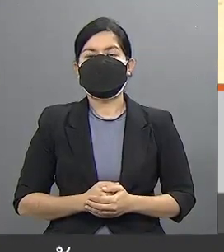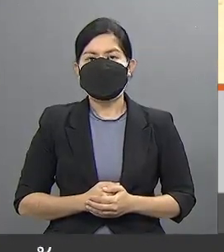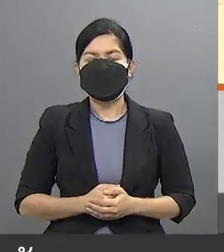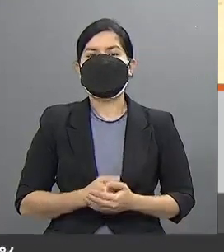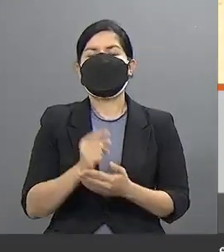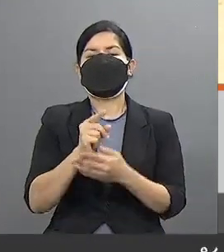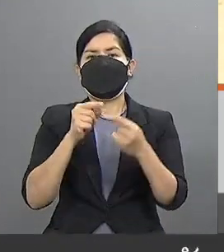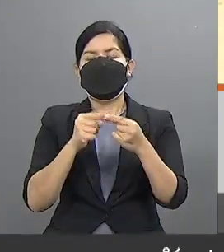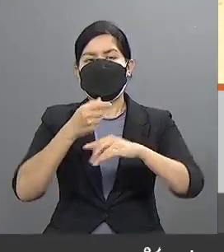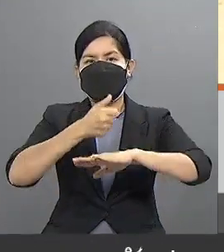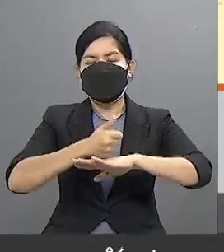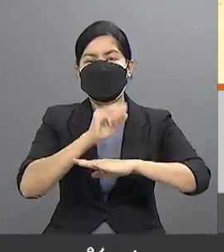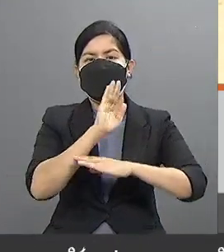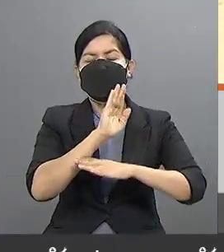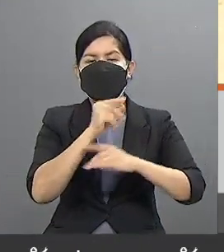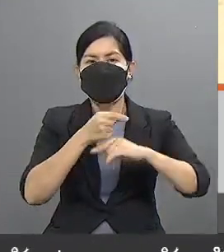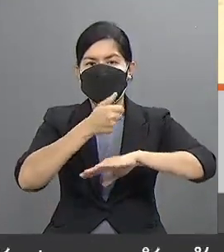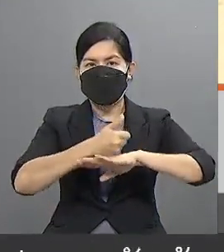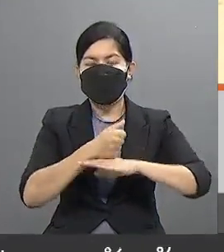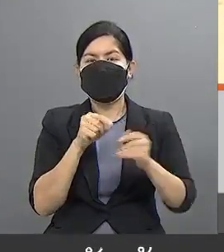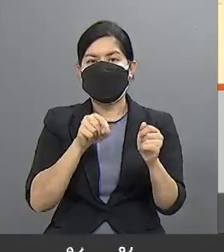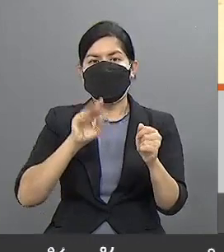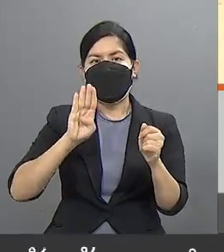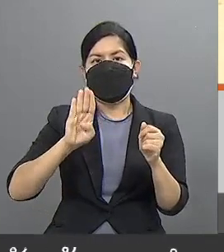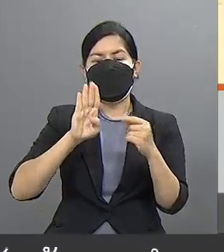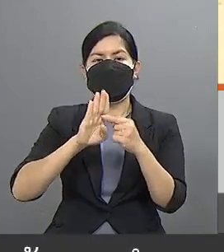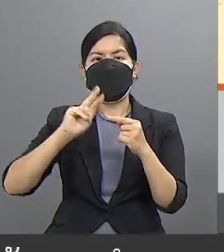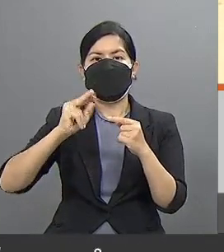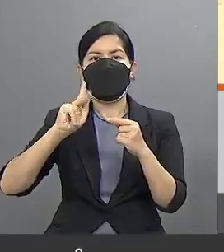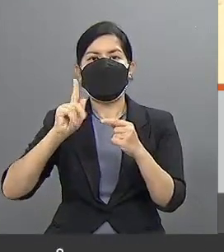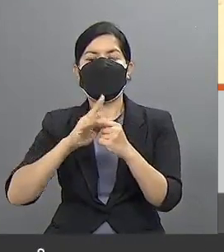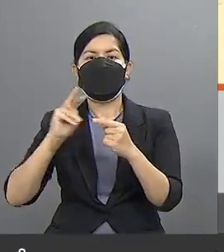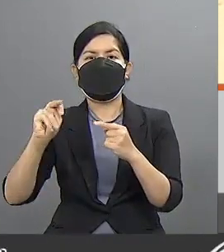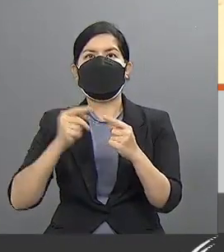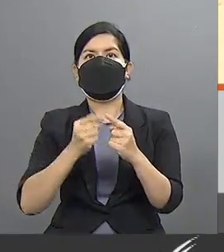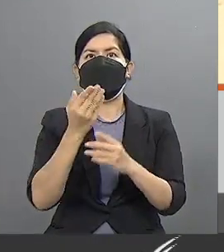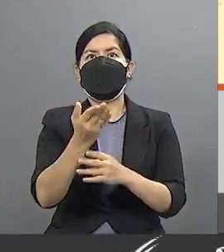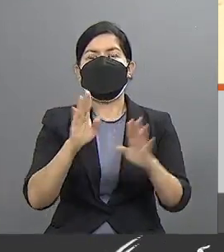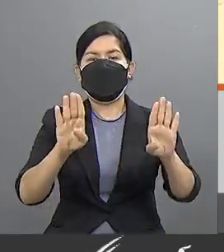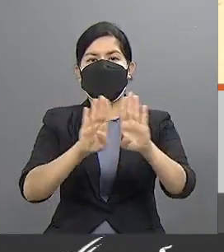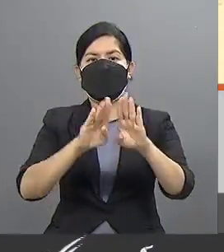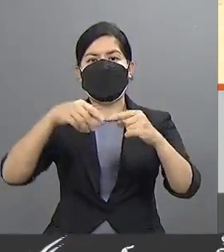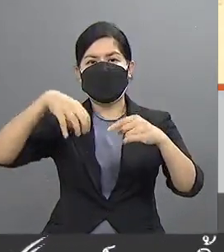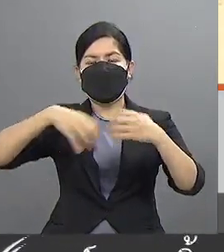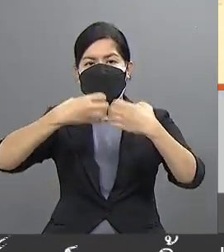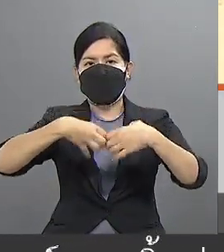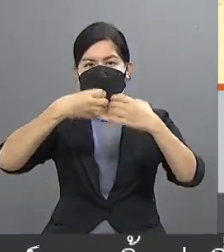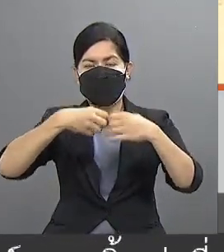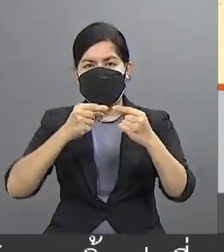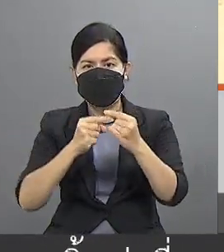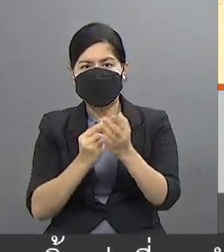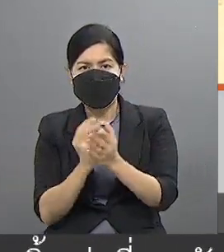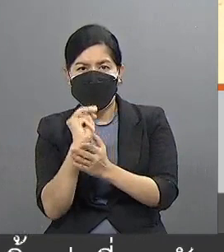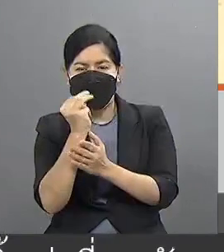ำเภอบางขันจังหวัดนครศรีธรรมราชจะยื่นเรื่องเสนอให้มีการปิดโรงงานไม้แปรรูปซึ่งเป็นต้นทางให้มีผู้ติ